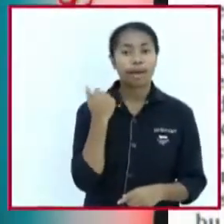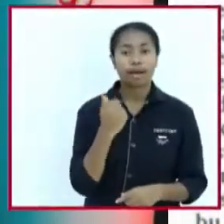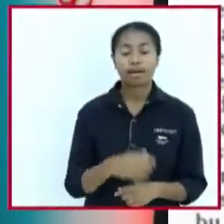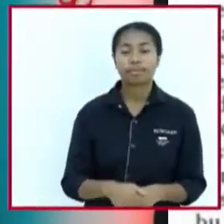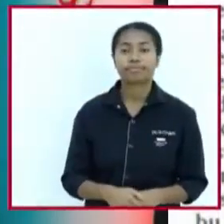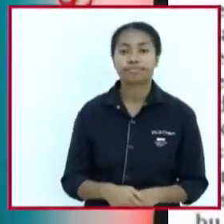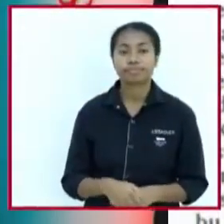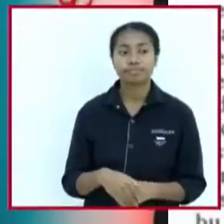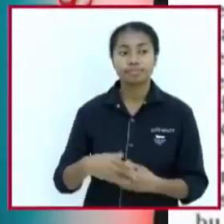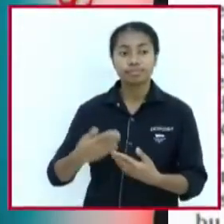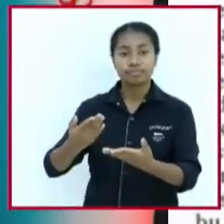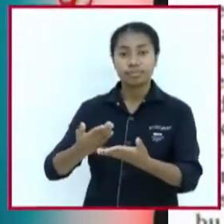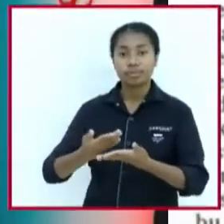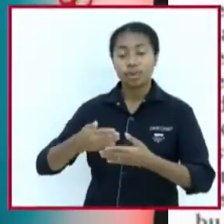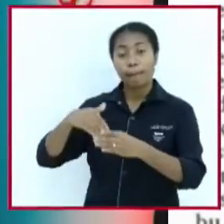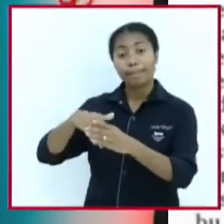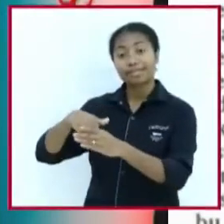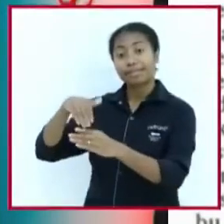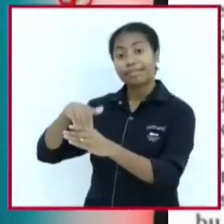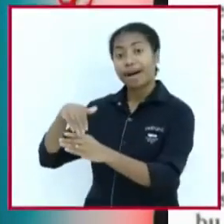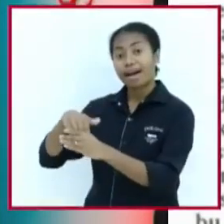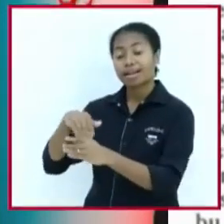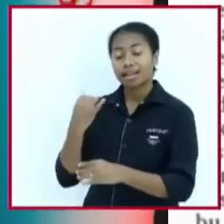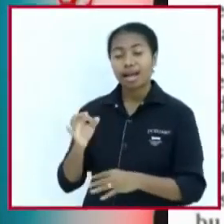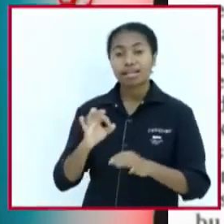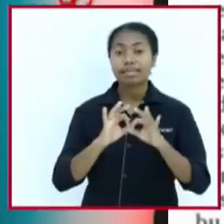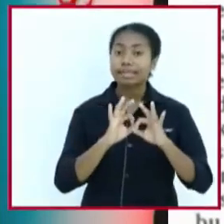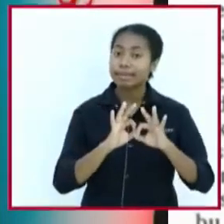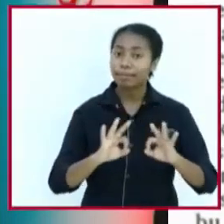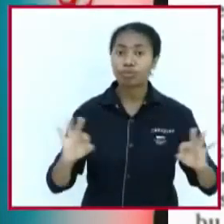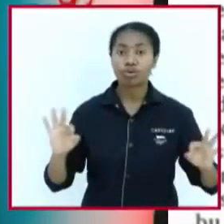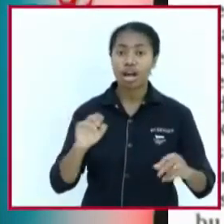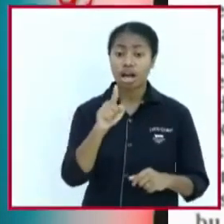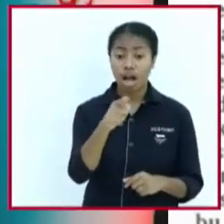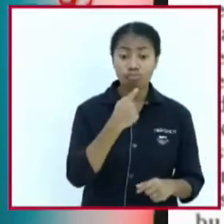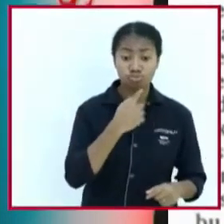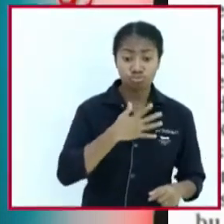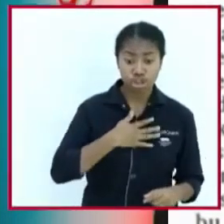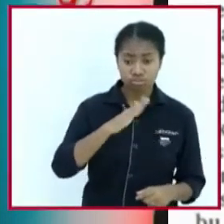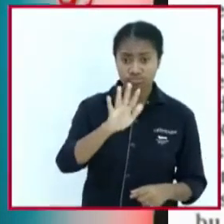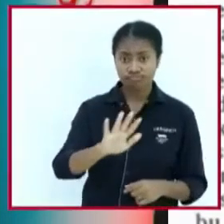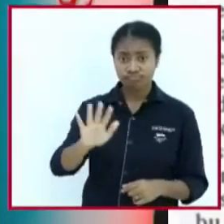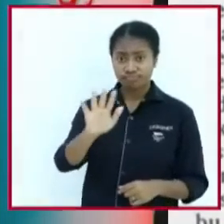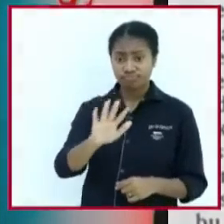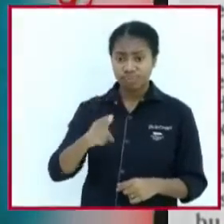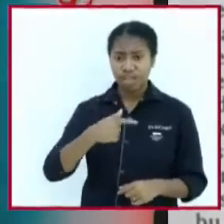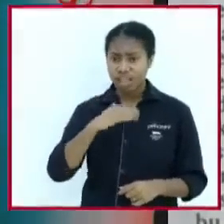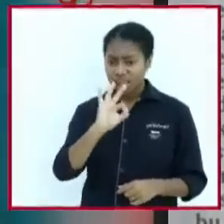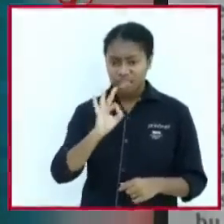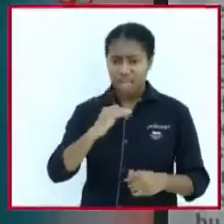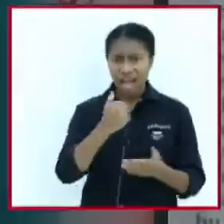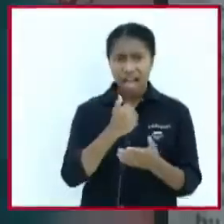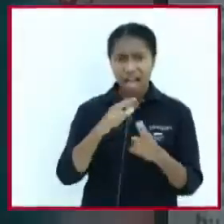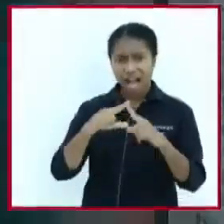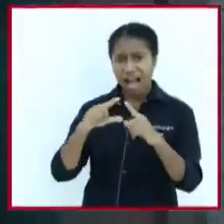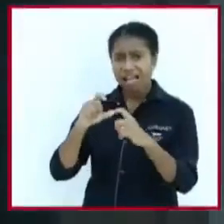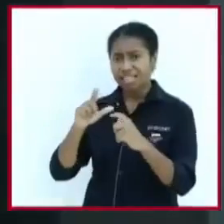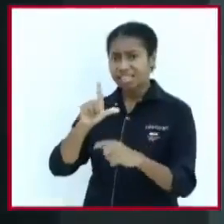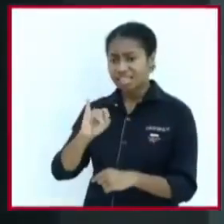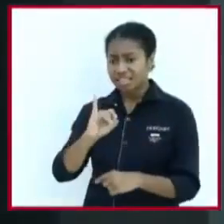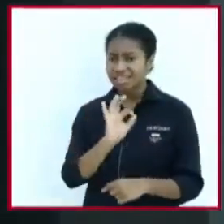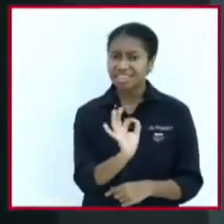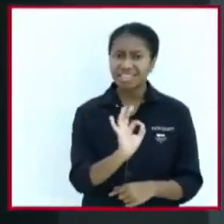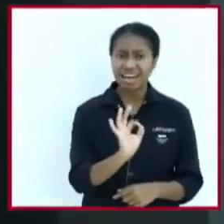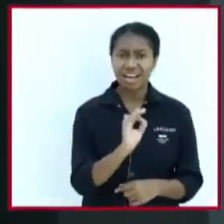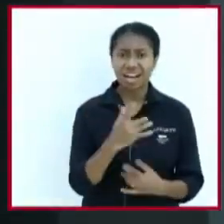sempurna nah yang kamu punya tuh bayang-bayang Hai yang dipunyai Kristen itu